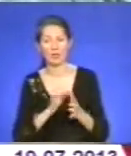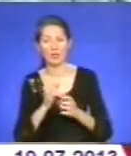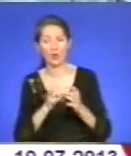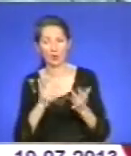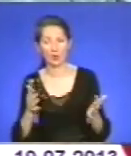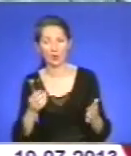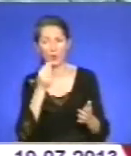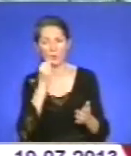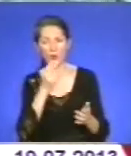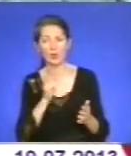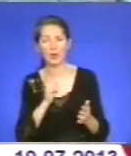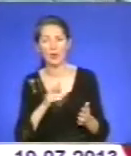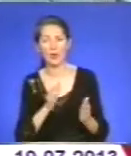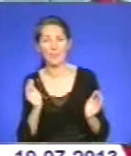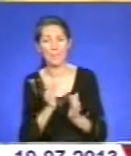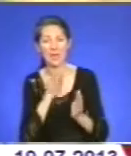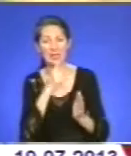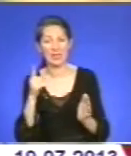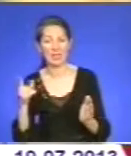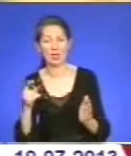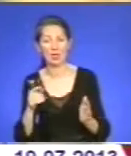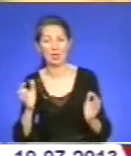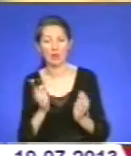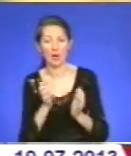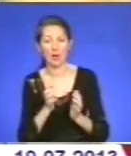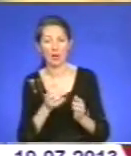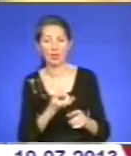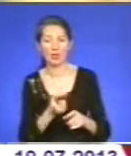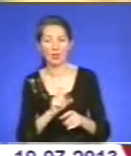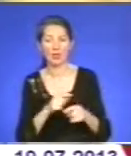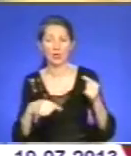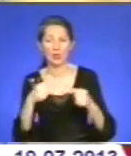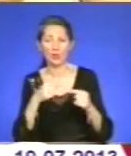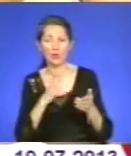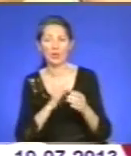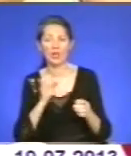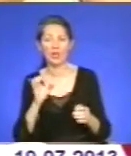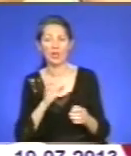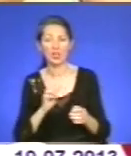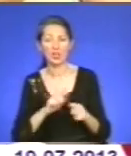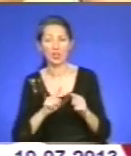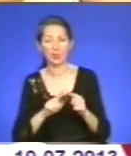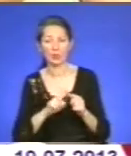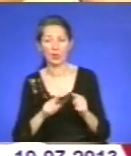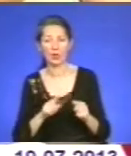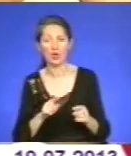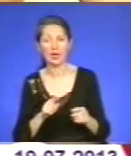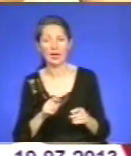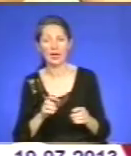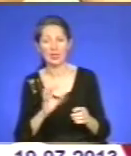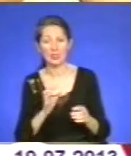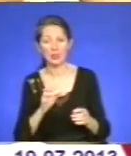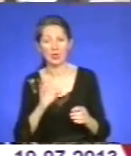термін зберігання. Найбільше суперечок викликають швидкоспілі фрукти. Пам'ятаємо, запобігти захворюванню значно легше, ніж